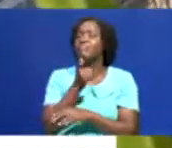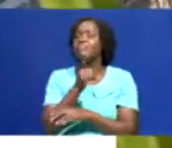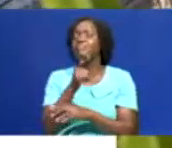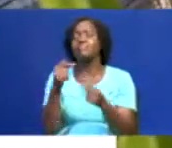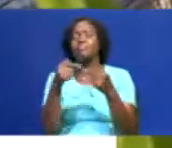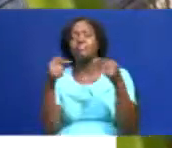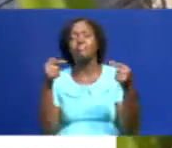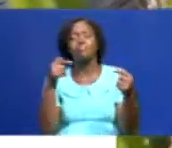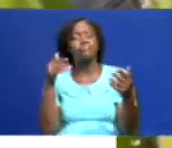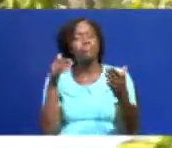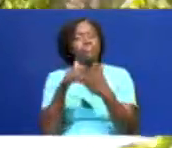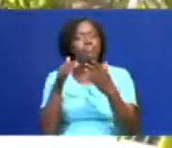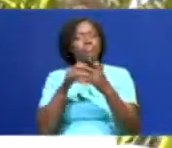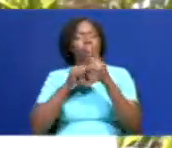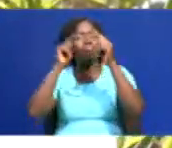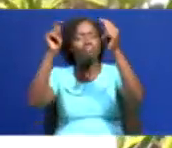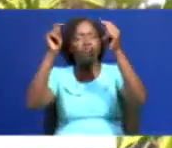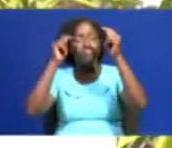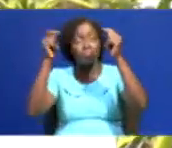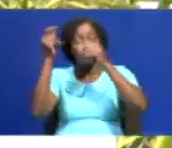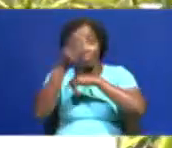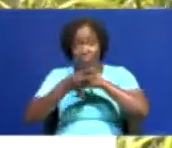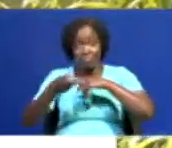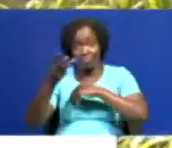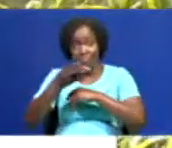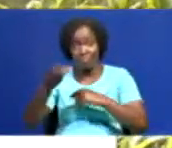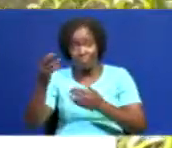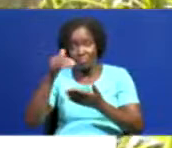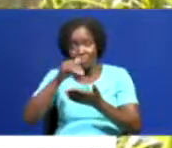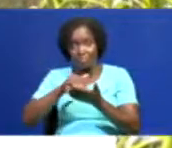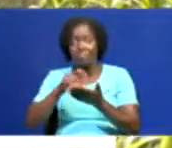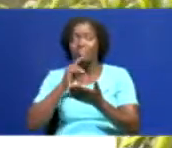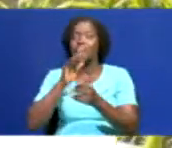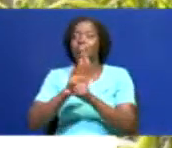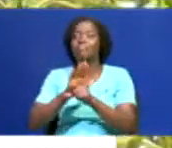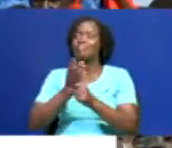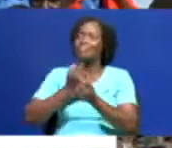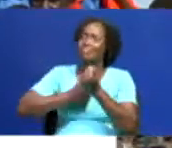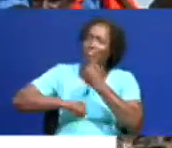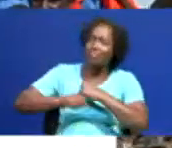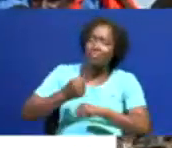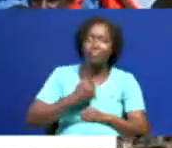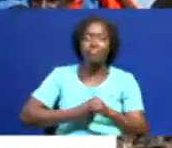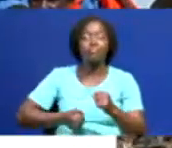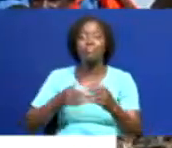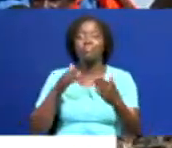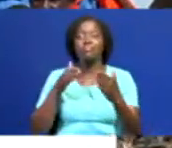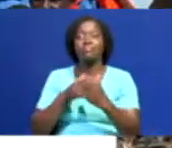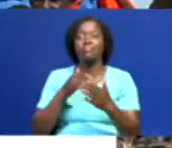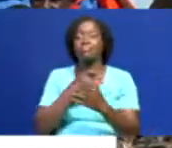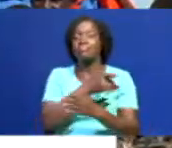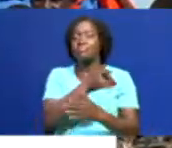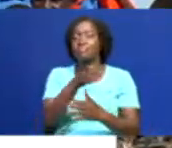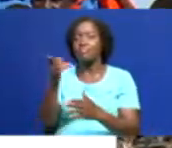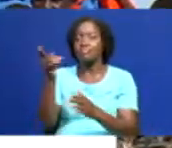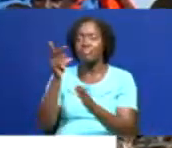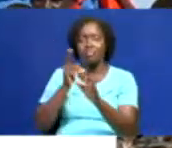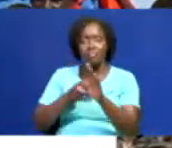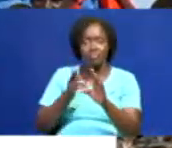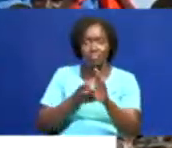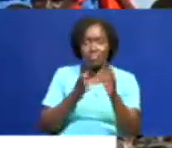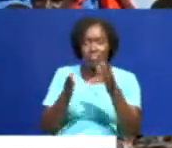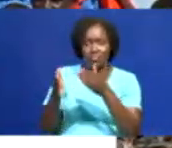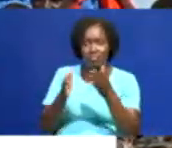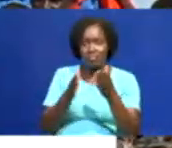upinzani kuhusu maandamano yanayopangwa Jumatano wiki hii, akiahidi hatua za dharura zitachukuliwa dhidi ya wale wanaotumia fursa